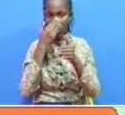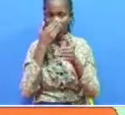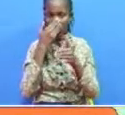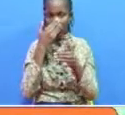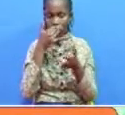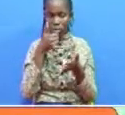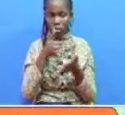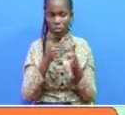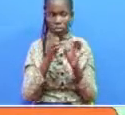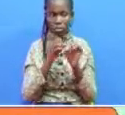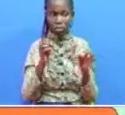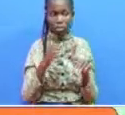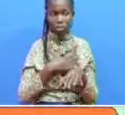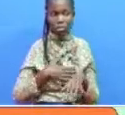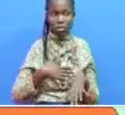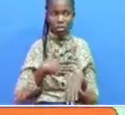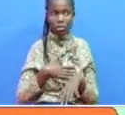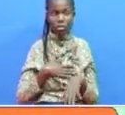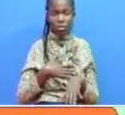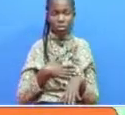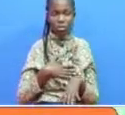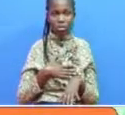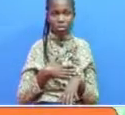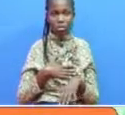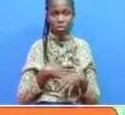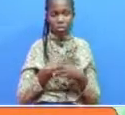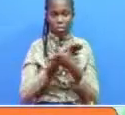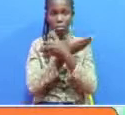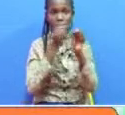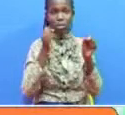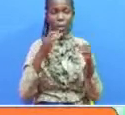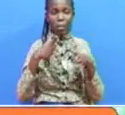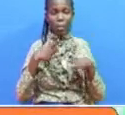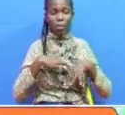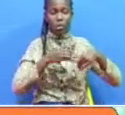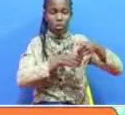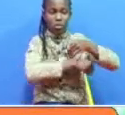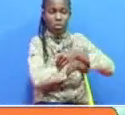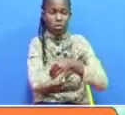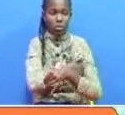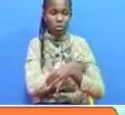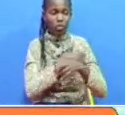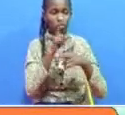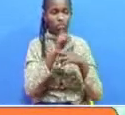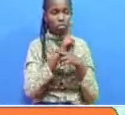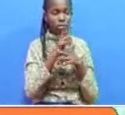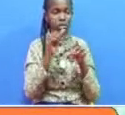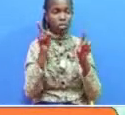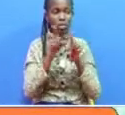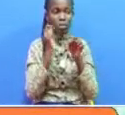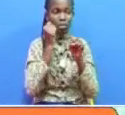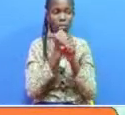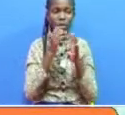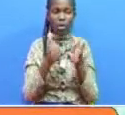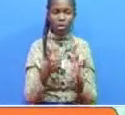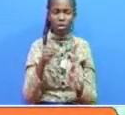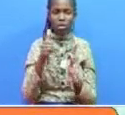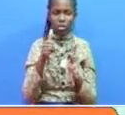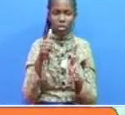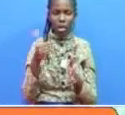bwana rais, watu ambao wanatumia machief na wafanyikazi wengine wa